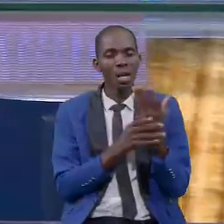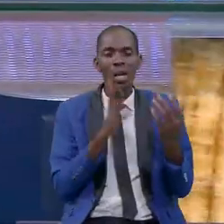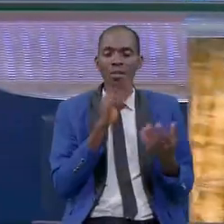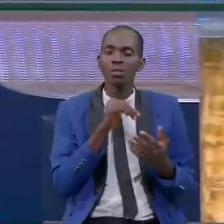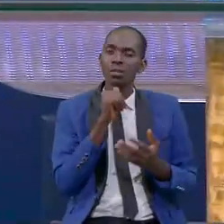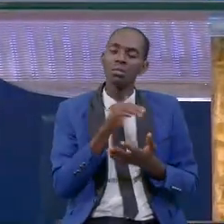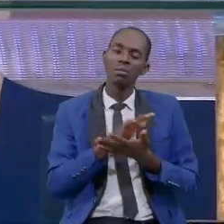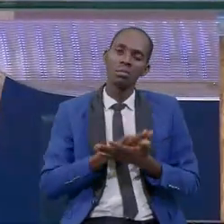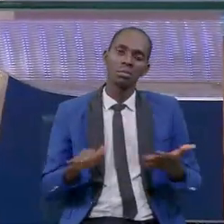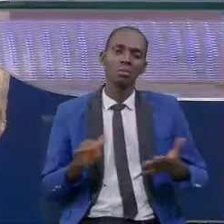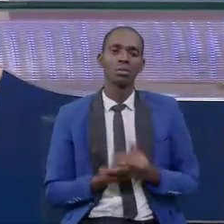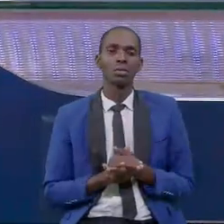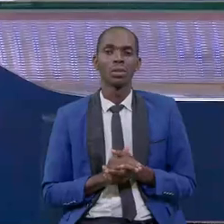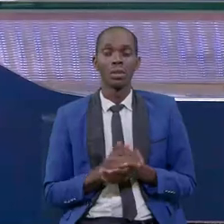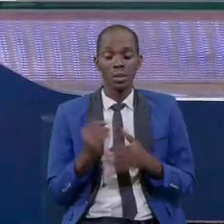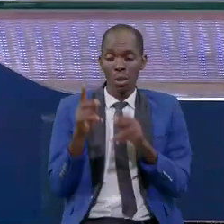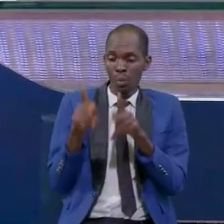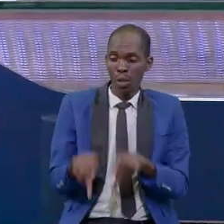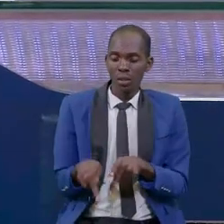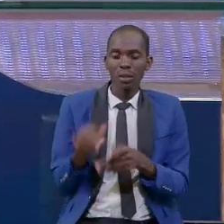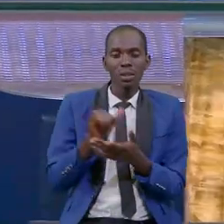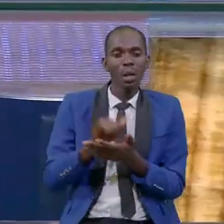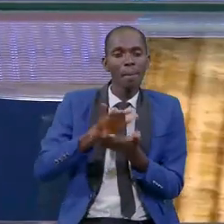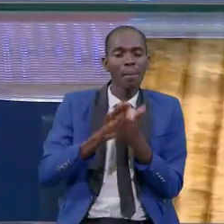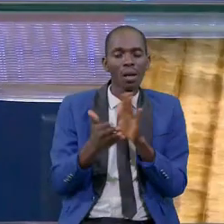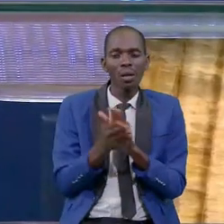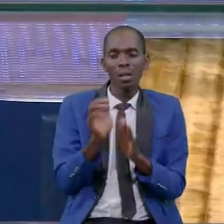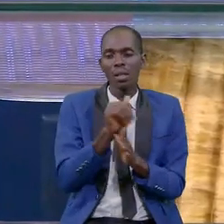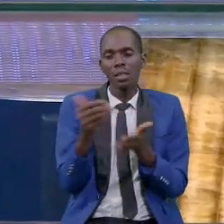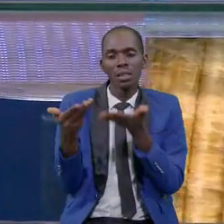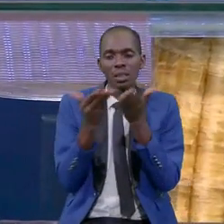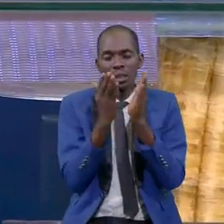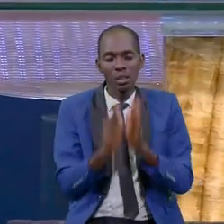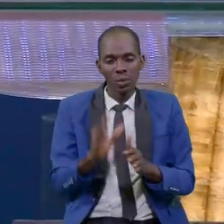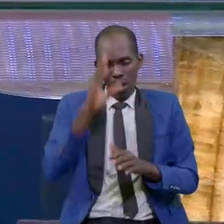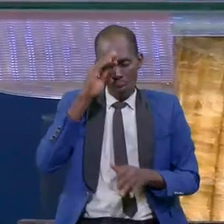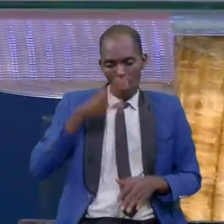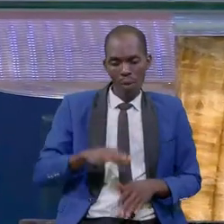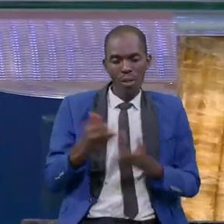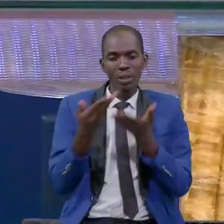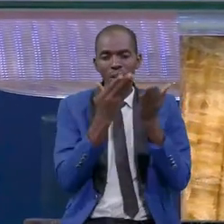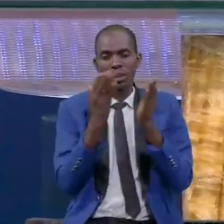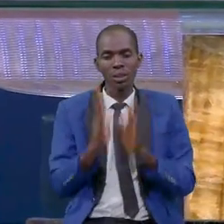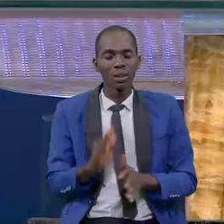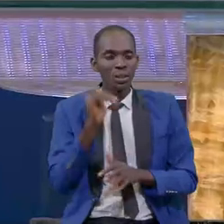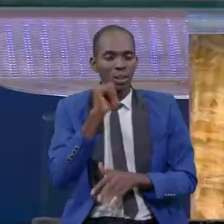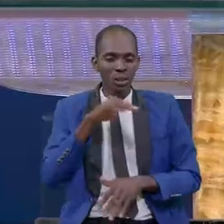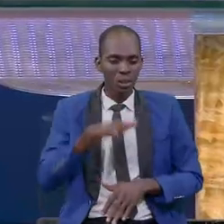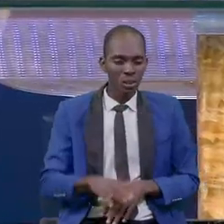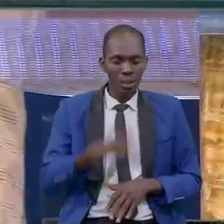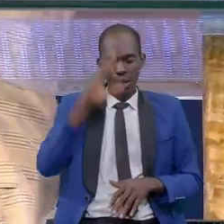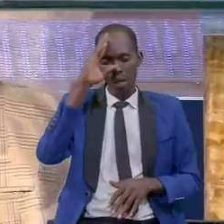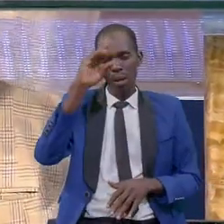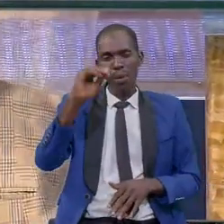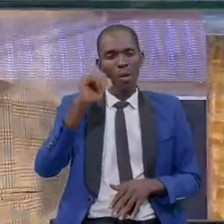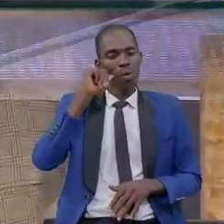pures. La personne qui est devenu le messager, la messagère, l'homme messager,